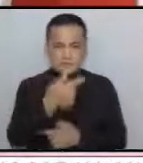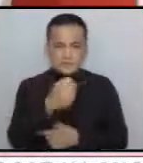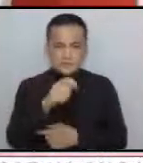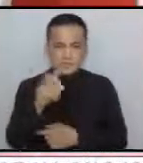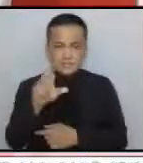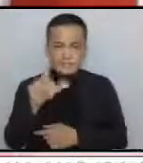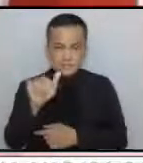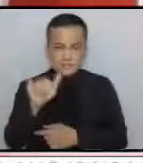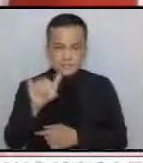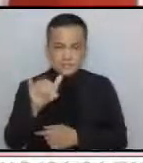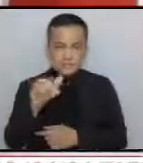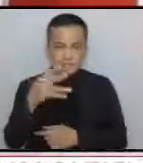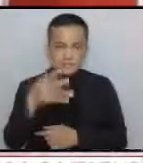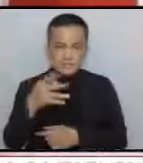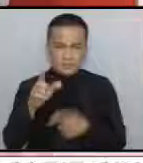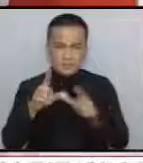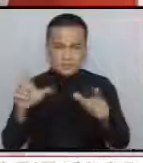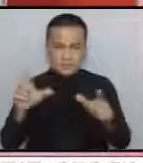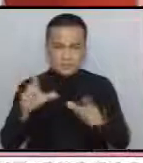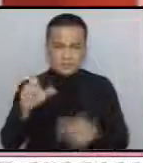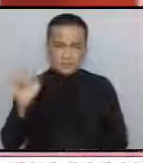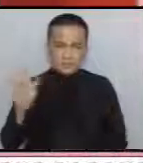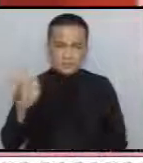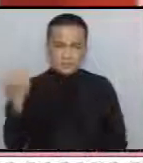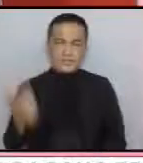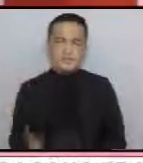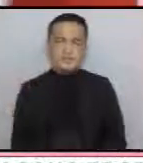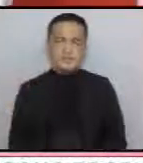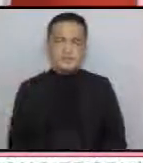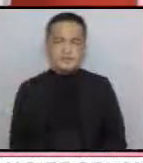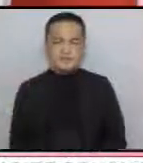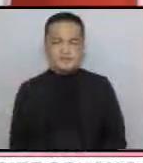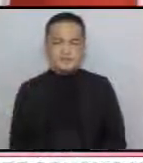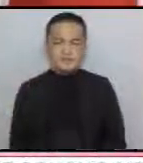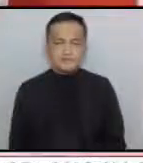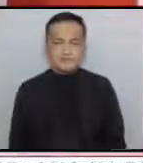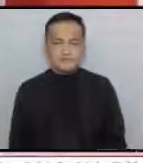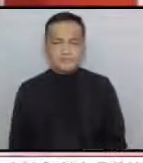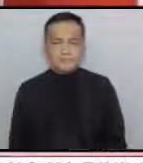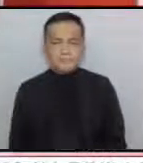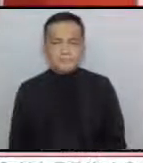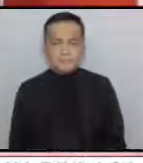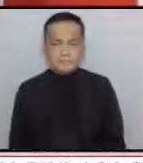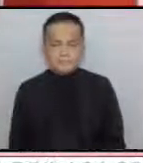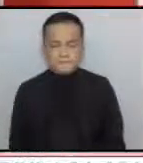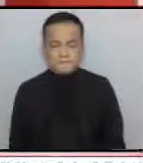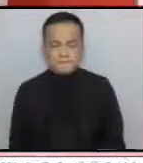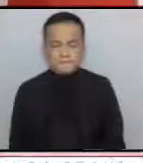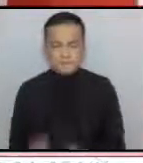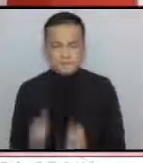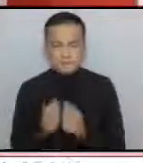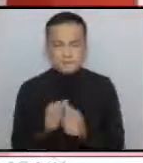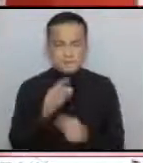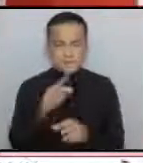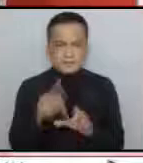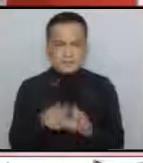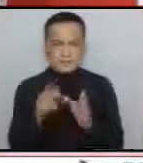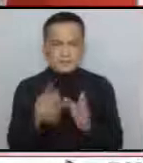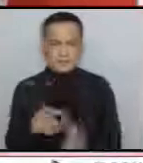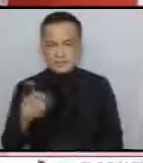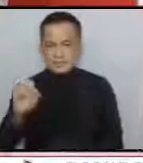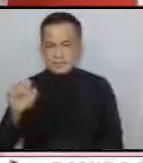East Wing Shangri-La Plaza, Mandaluyong City. Pwede kong banggitin yung mga... Go ahead. Kasama kong mga participating artists, Miss Helena